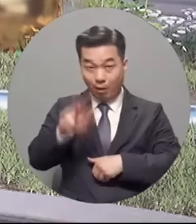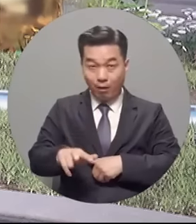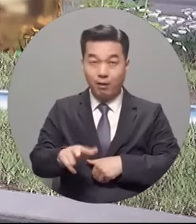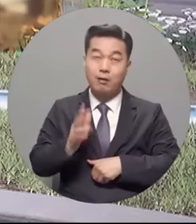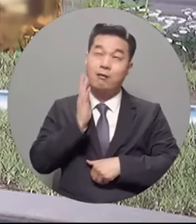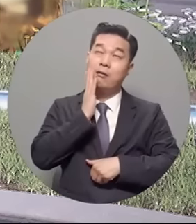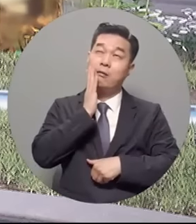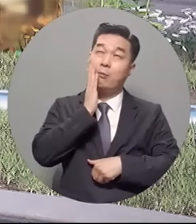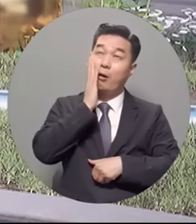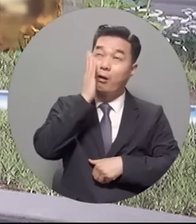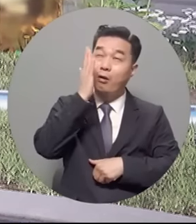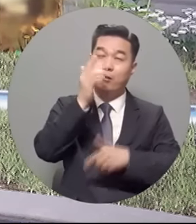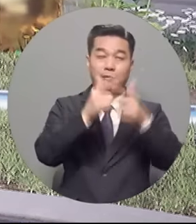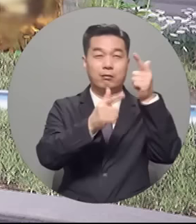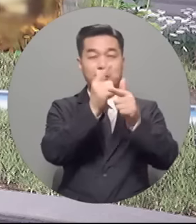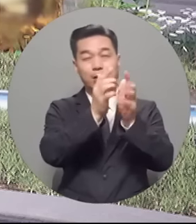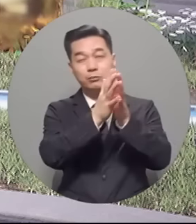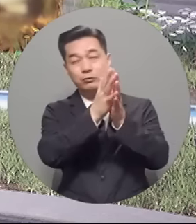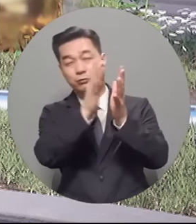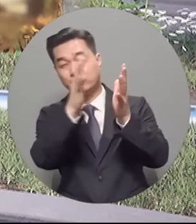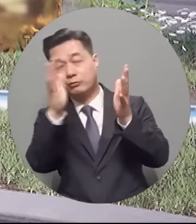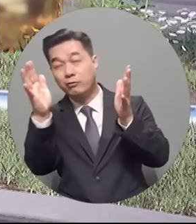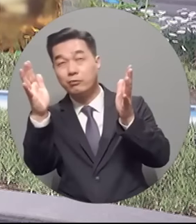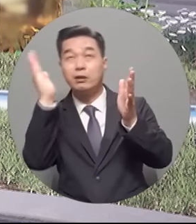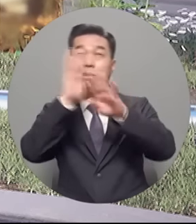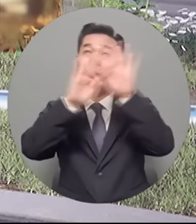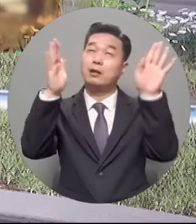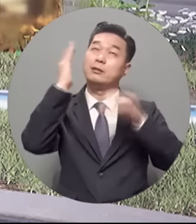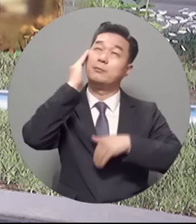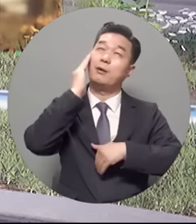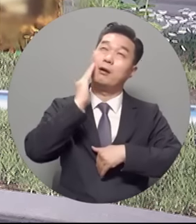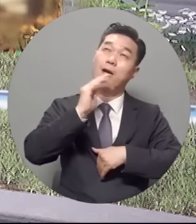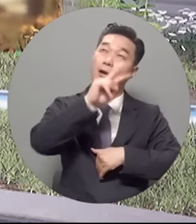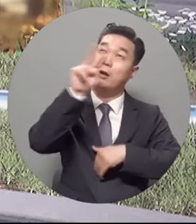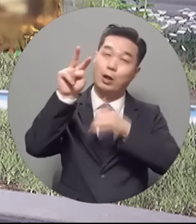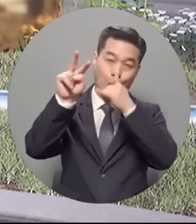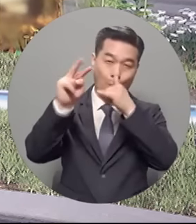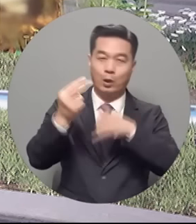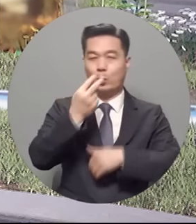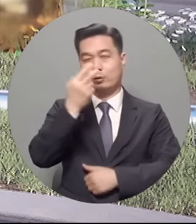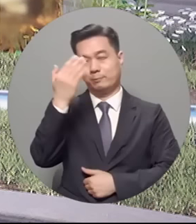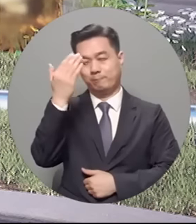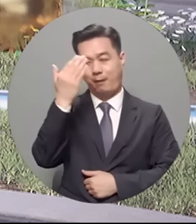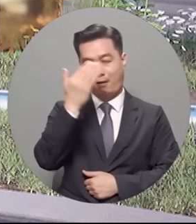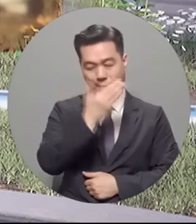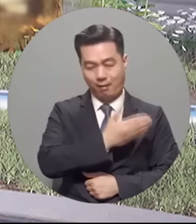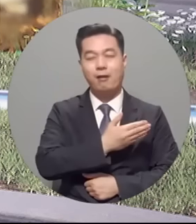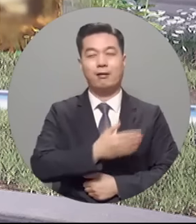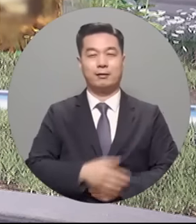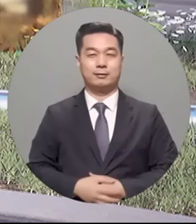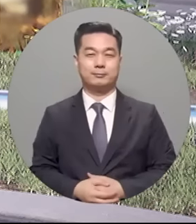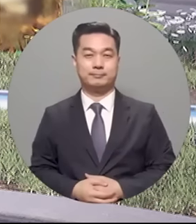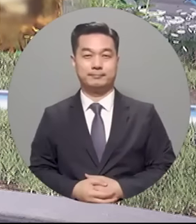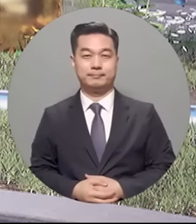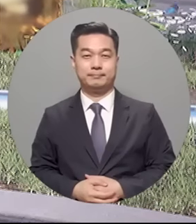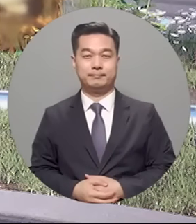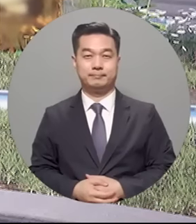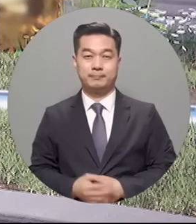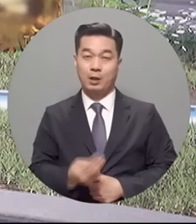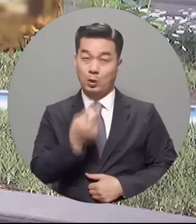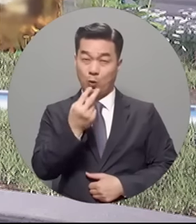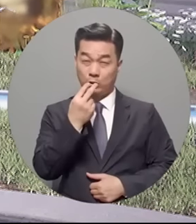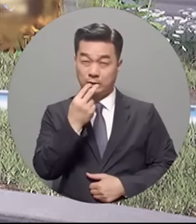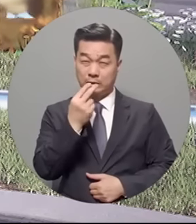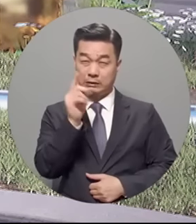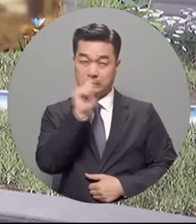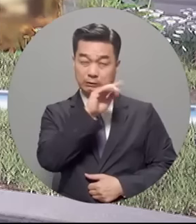더해지는 나무 사이로 하늘이 파랗게 드러났고요. 또 공기까지 맑아 유난히 청명했습니다. 이 대기질이 나쁠 때와